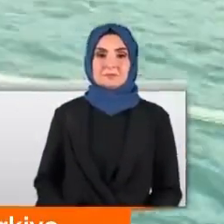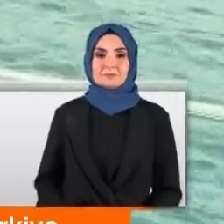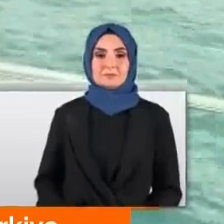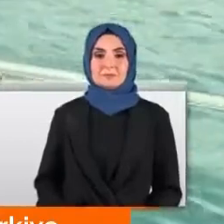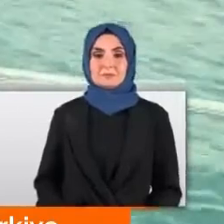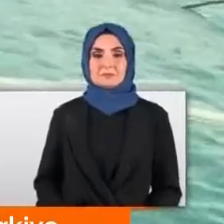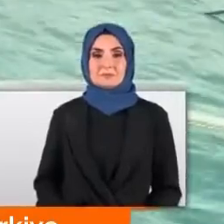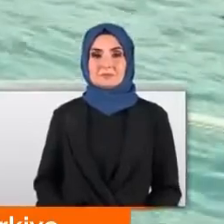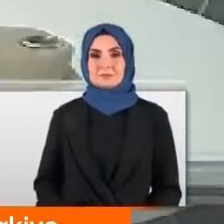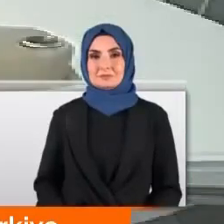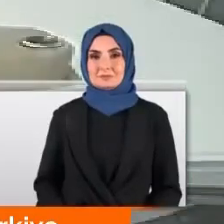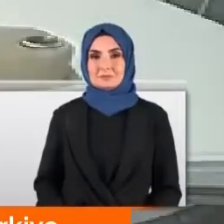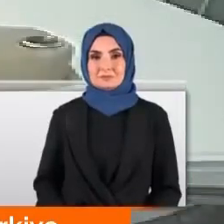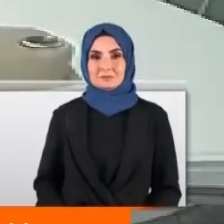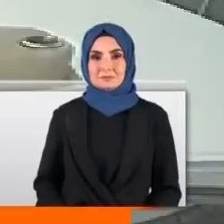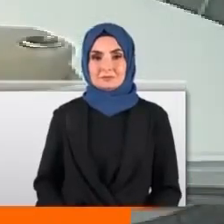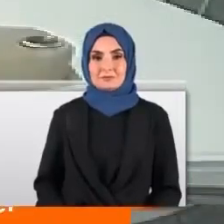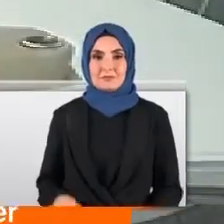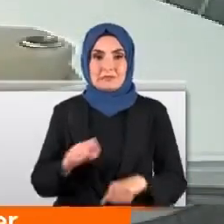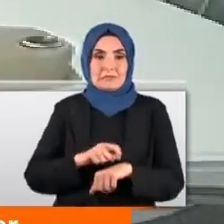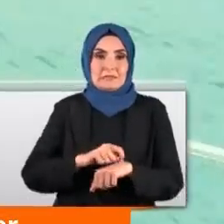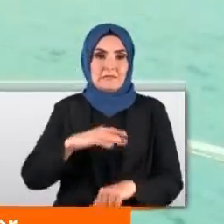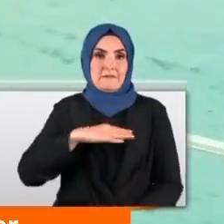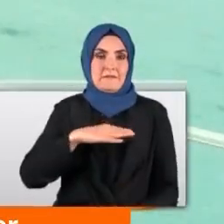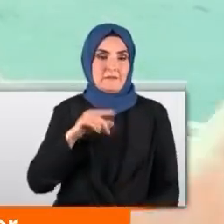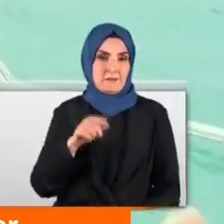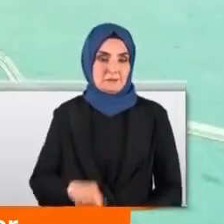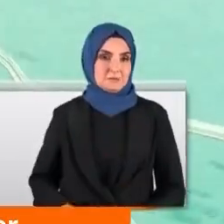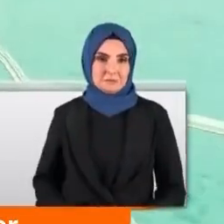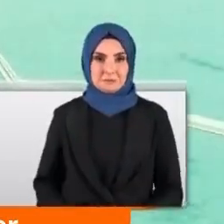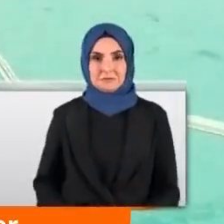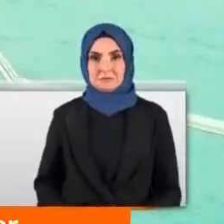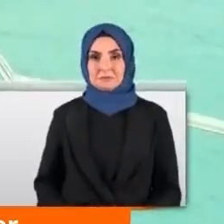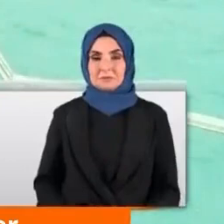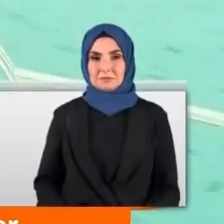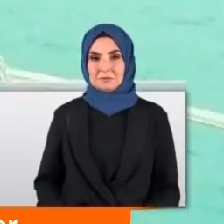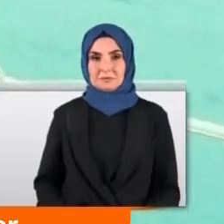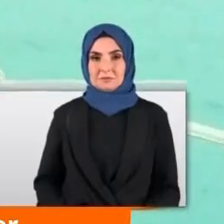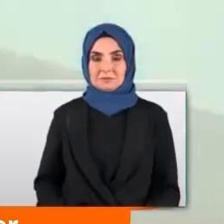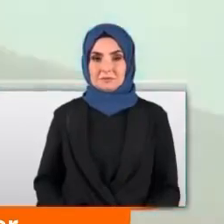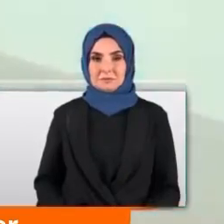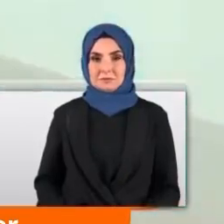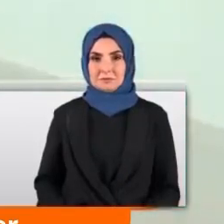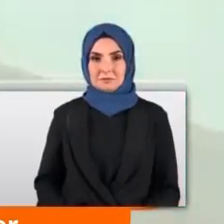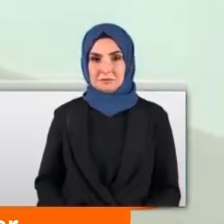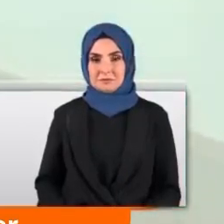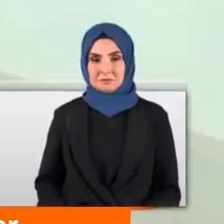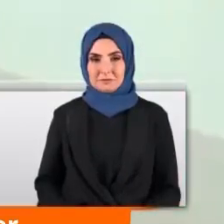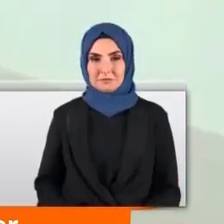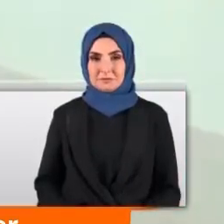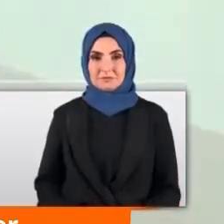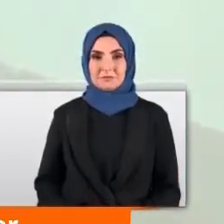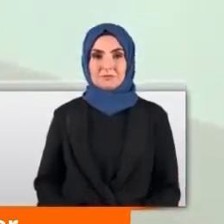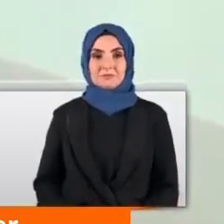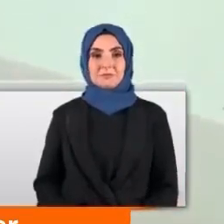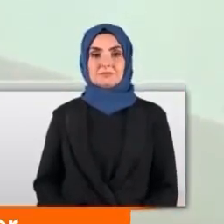Çok büyük bir facia atlattık. Öfkeliler, tepkililer. Ya böyle bir şey yok. Böyle bir şey olmamalı. Bu kaptanın psikolojik